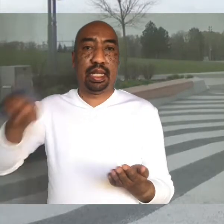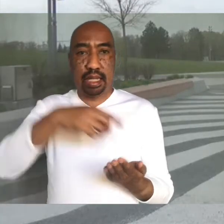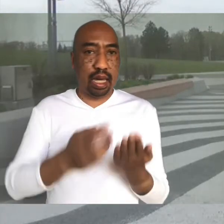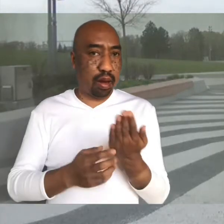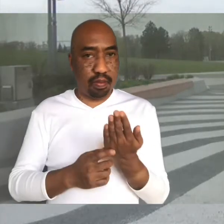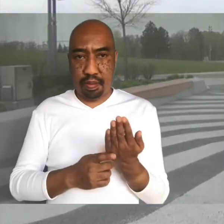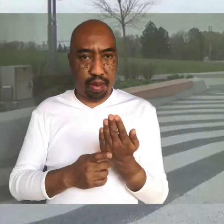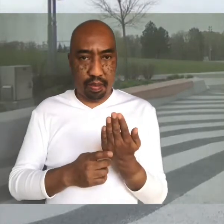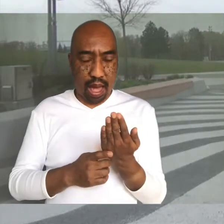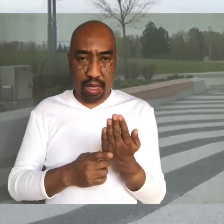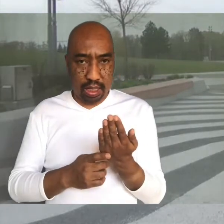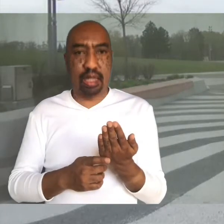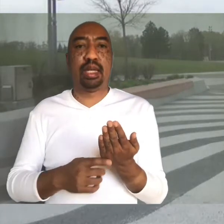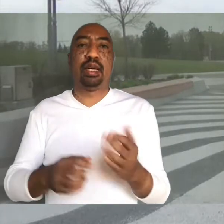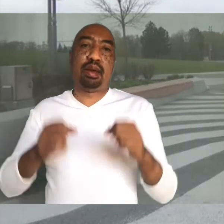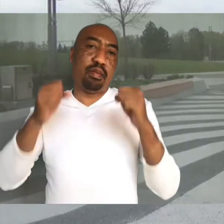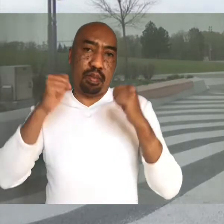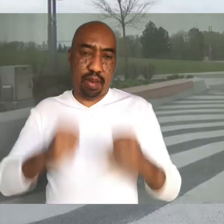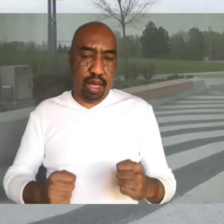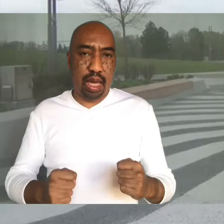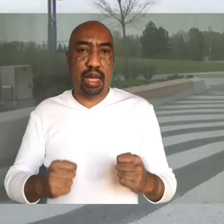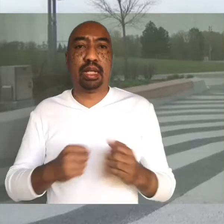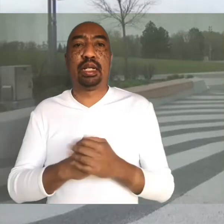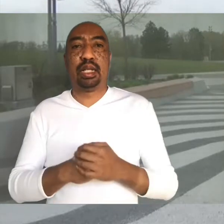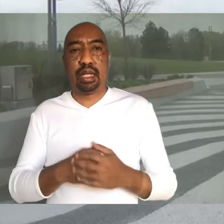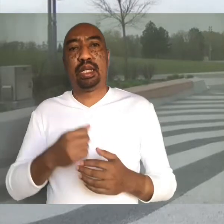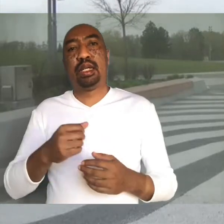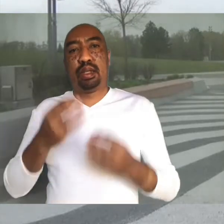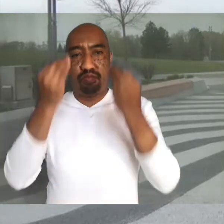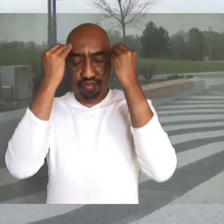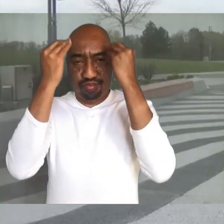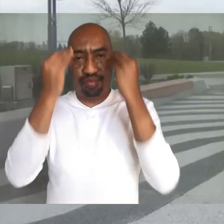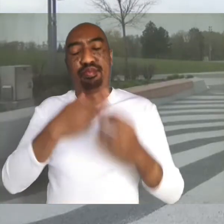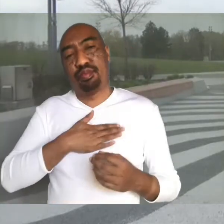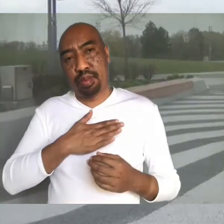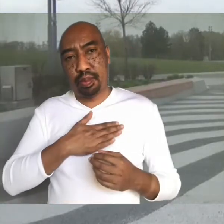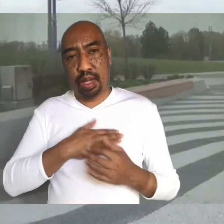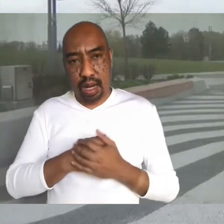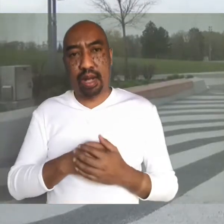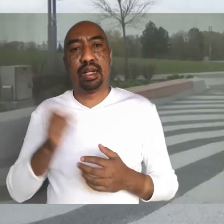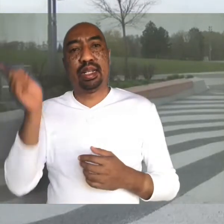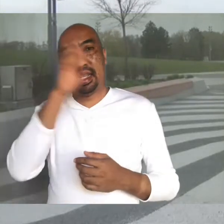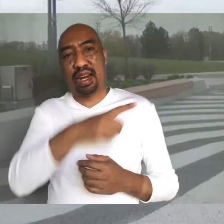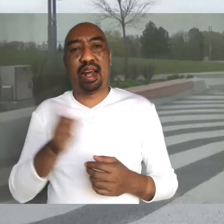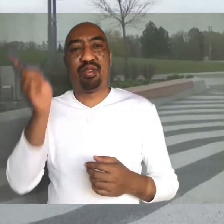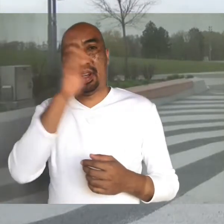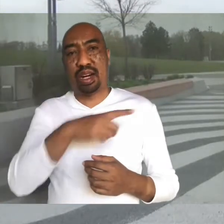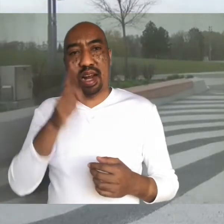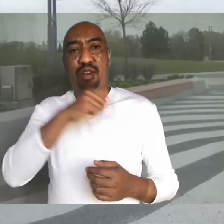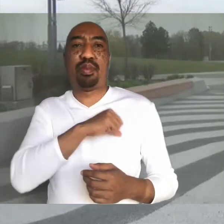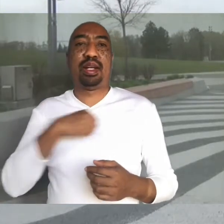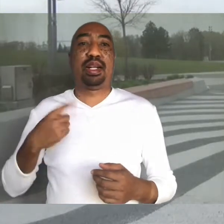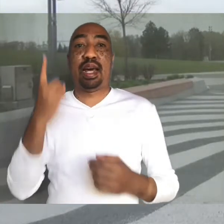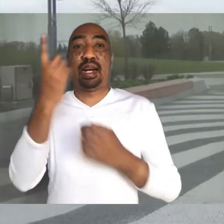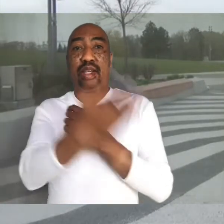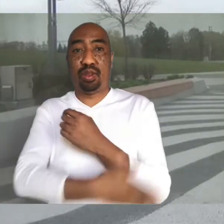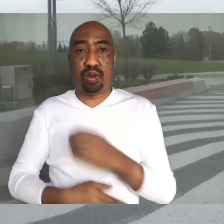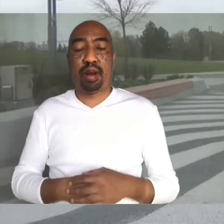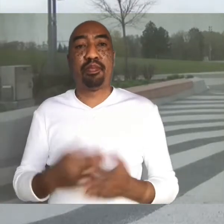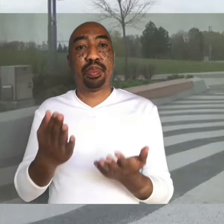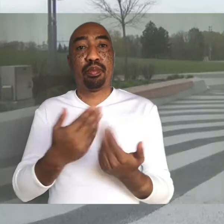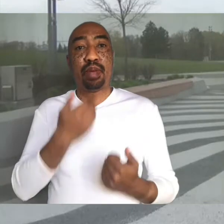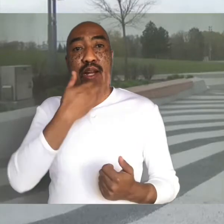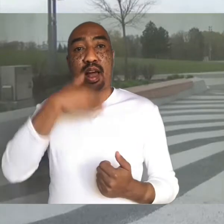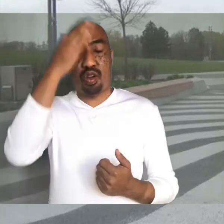antsika, ho fianarana antsika isan'andro a mandritra ny taona. Dia mila olona anangonareo a, fampianaranareo